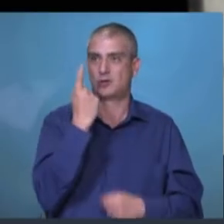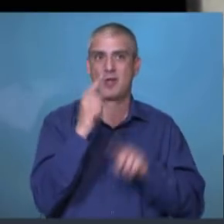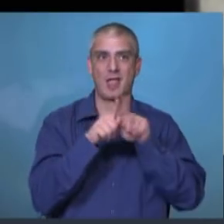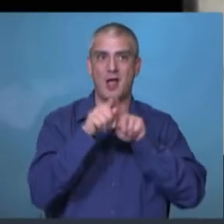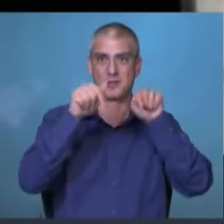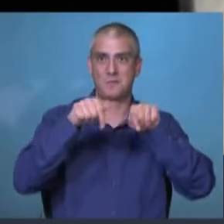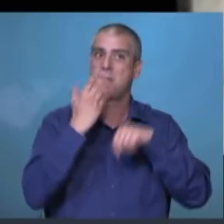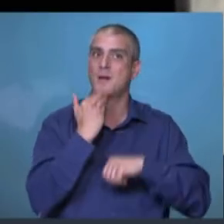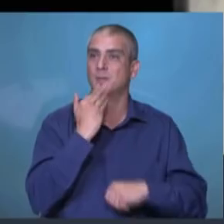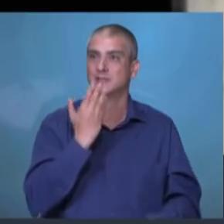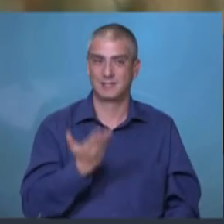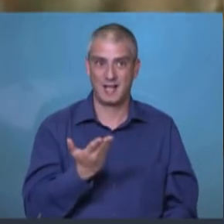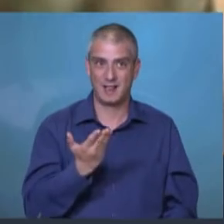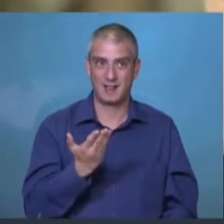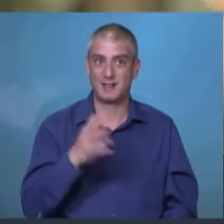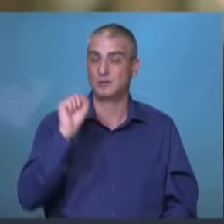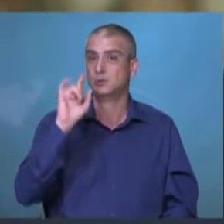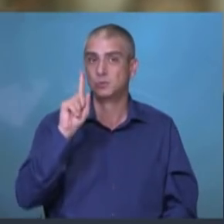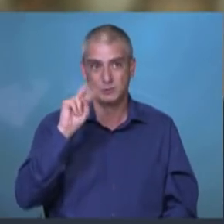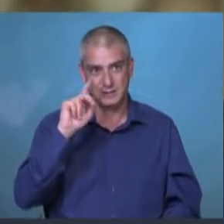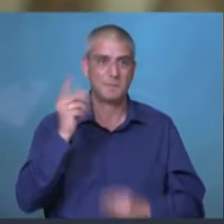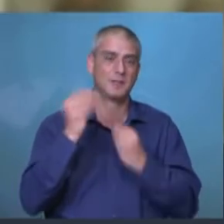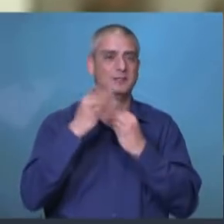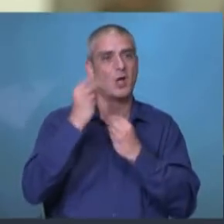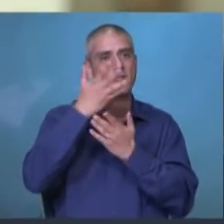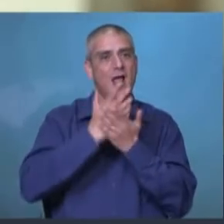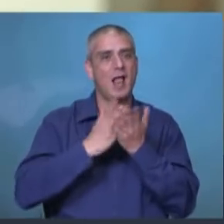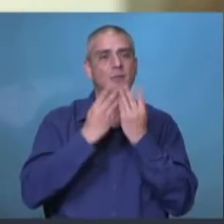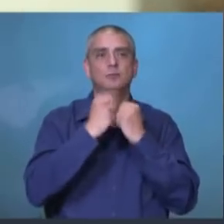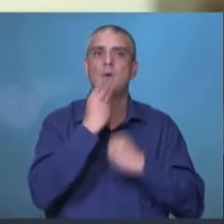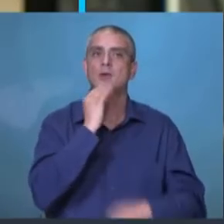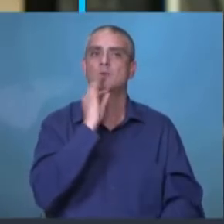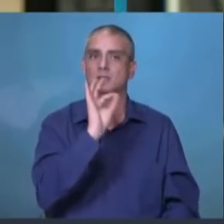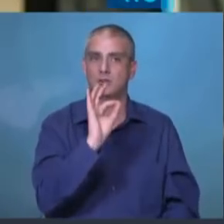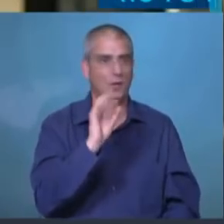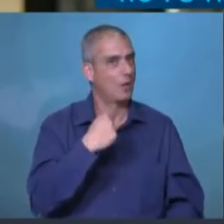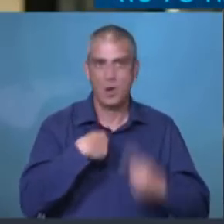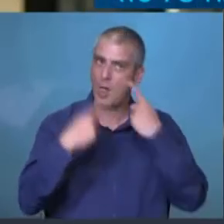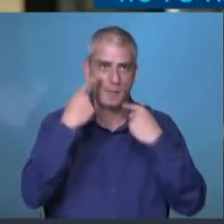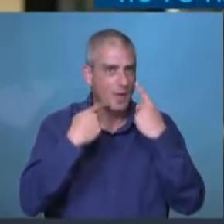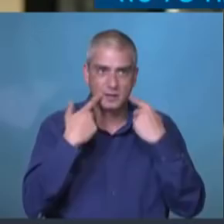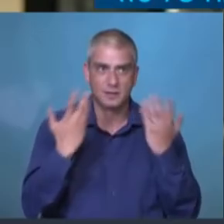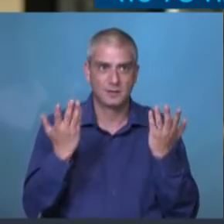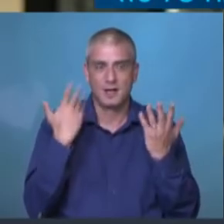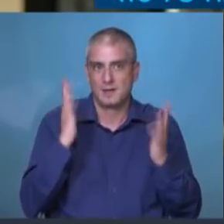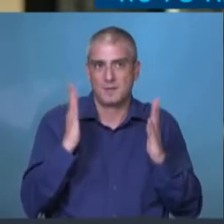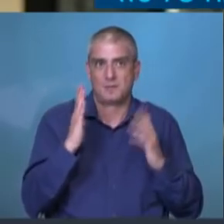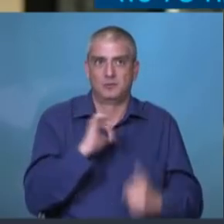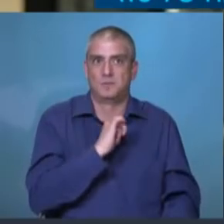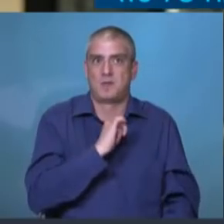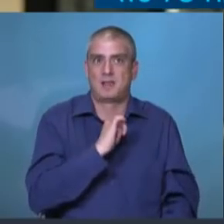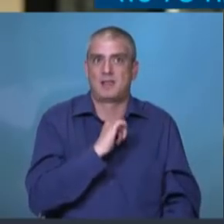כאן בישראל, וסוזי מצאה עוד חלק במשפחה היהודית שלה. לא בכיתי, לא, זה היה ממש